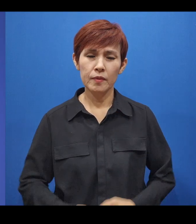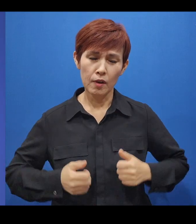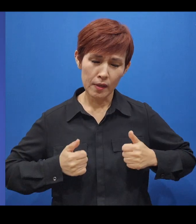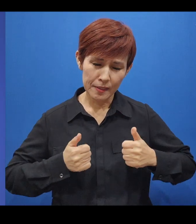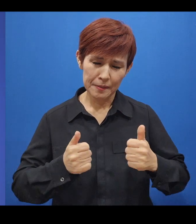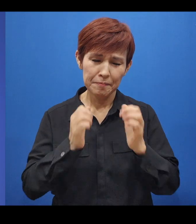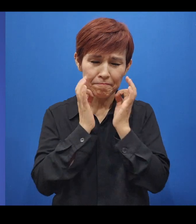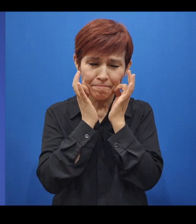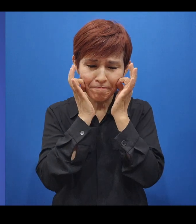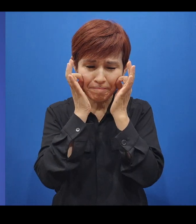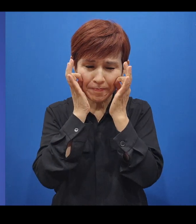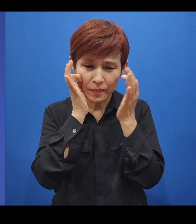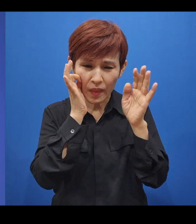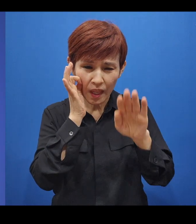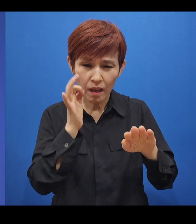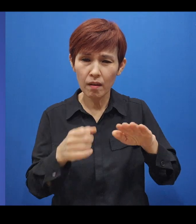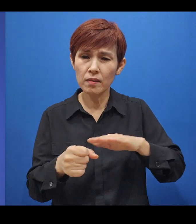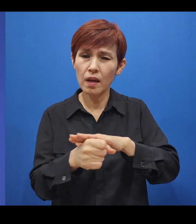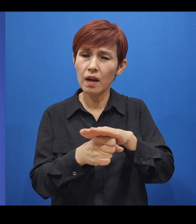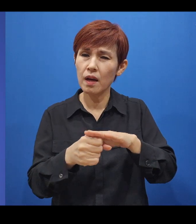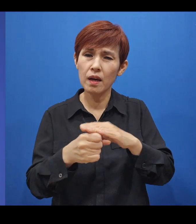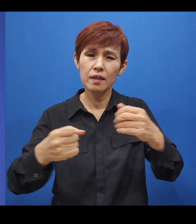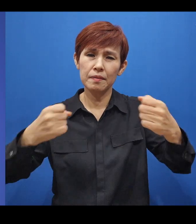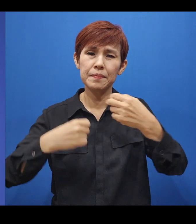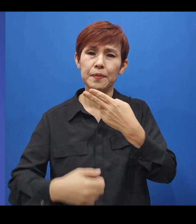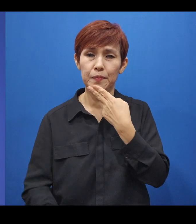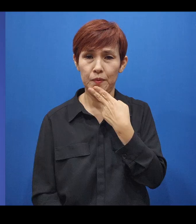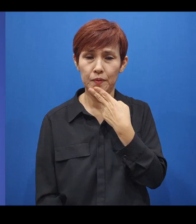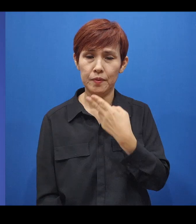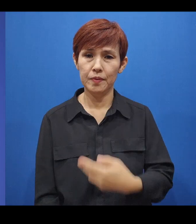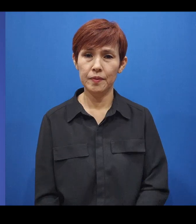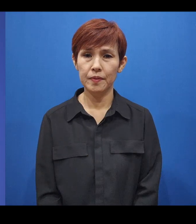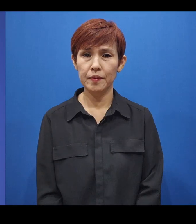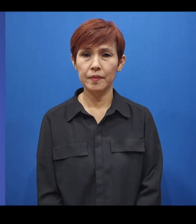열심히는 하는데 사랑할 힘이 없어요.